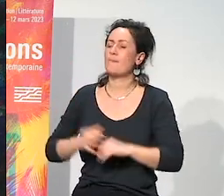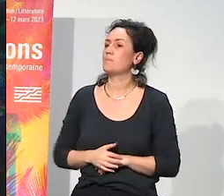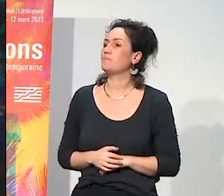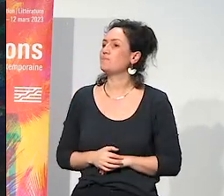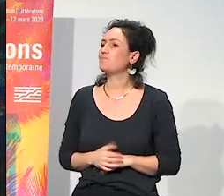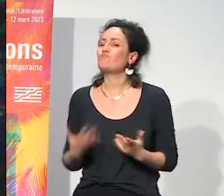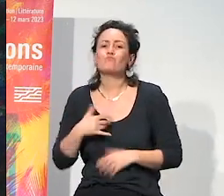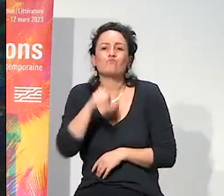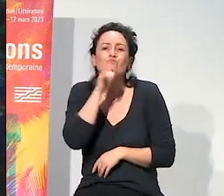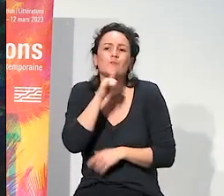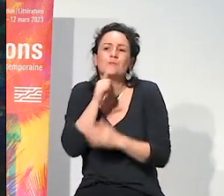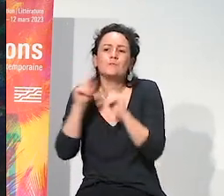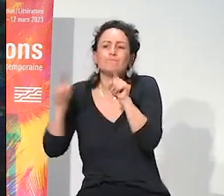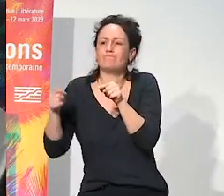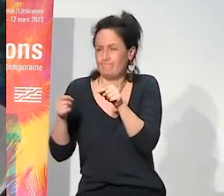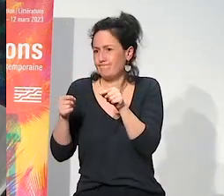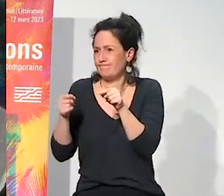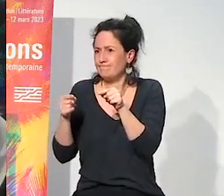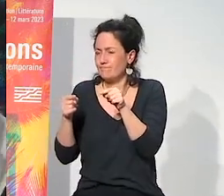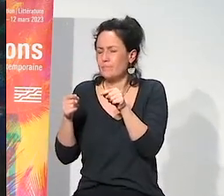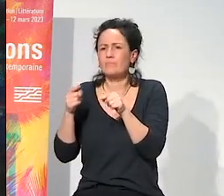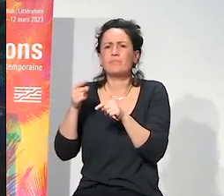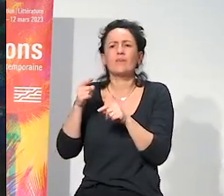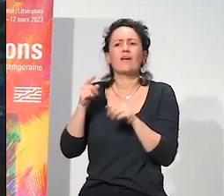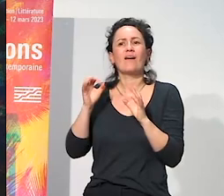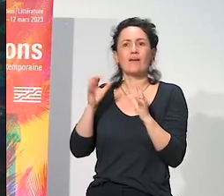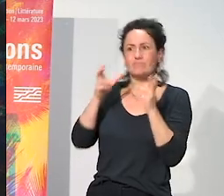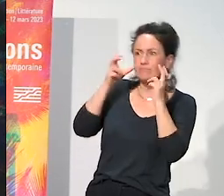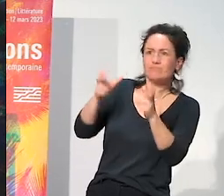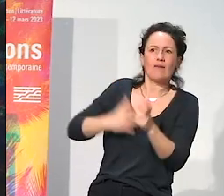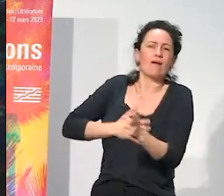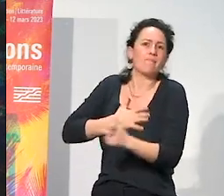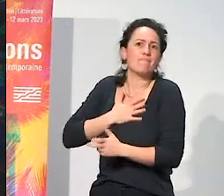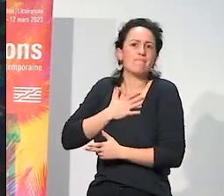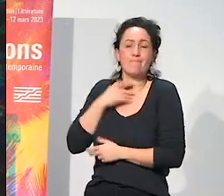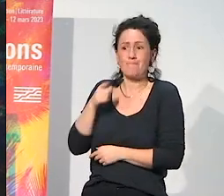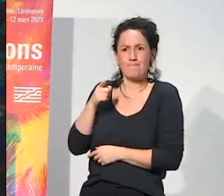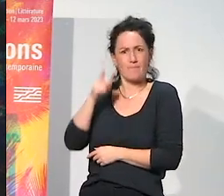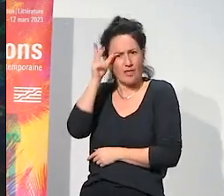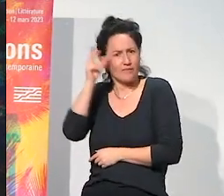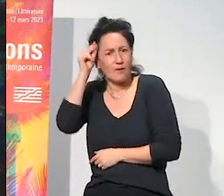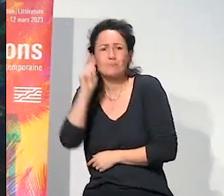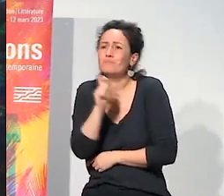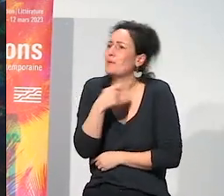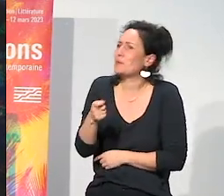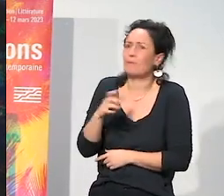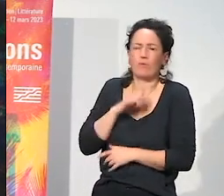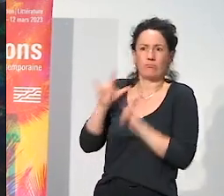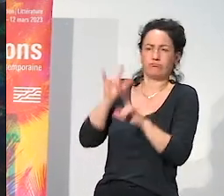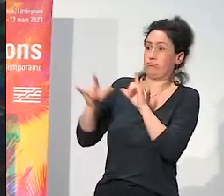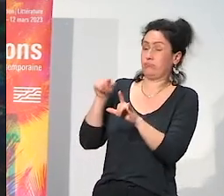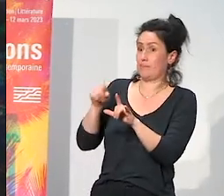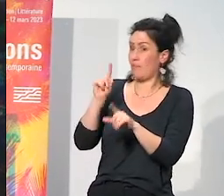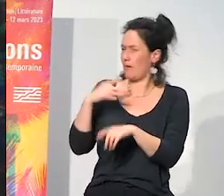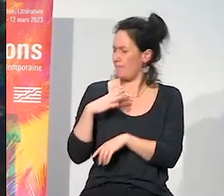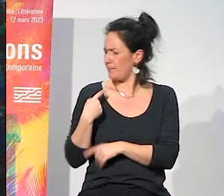j'ouvre une petite parenthèse pour tellement aimée. Parce que, bien sûr qu'elle est adorée, etc. Mais il y a